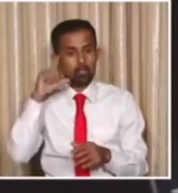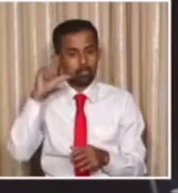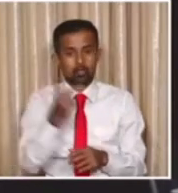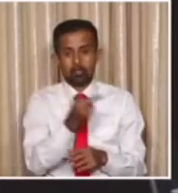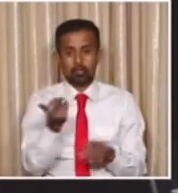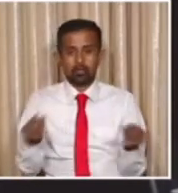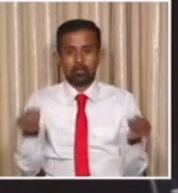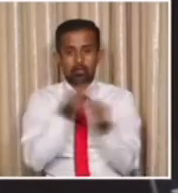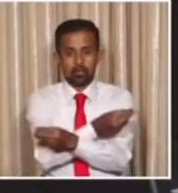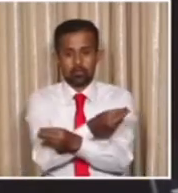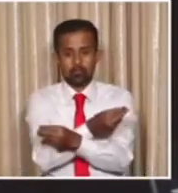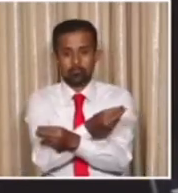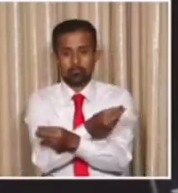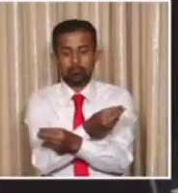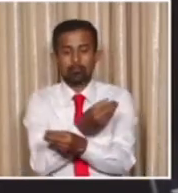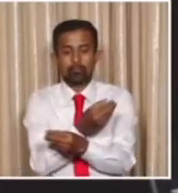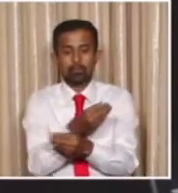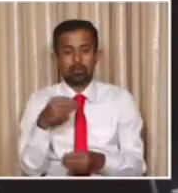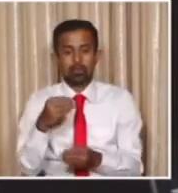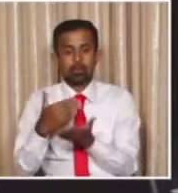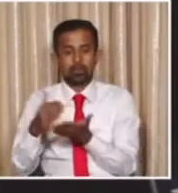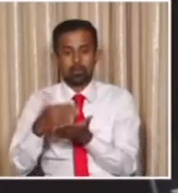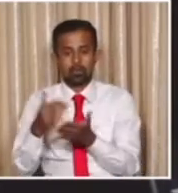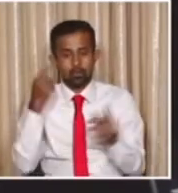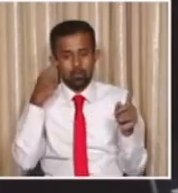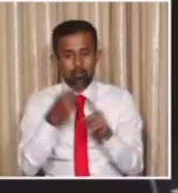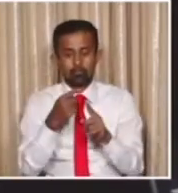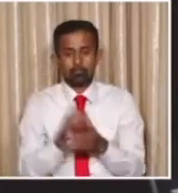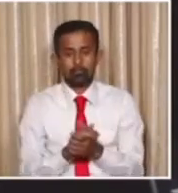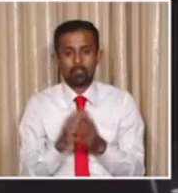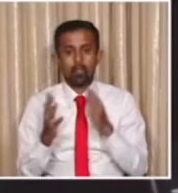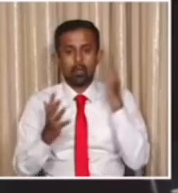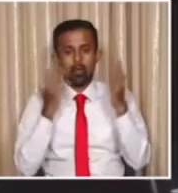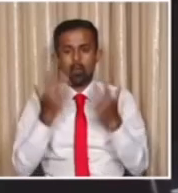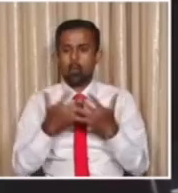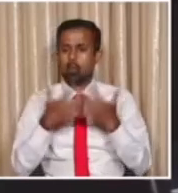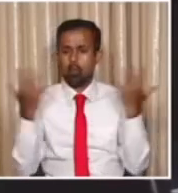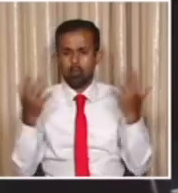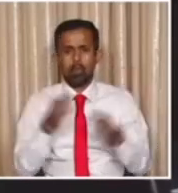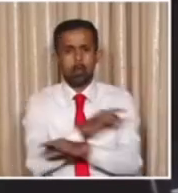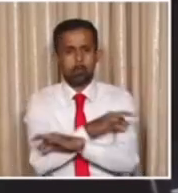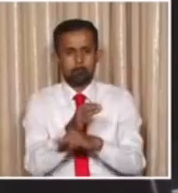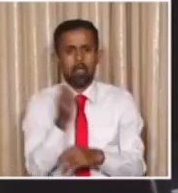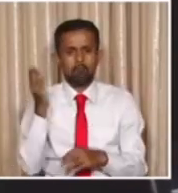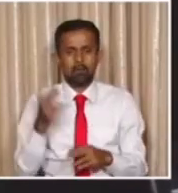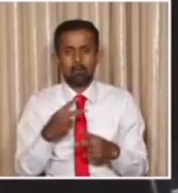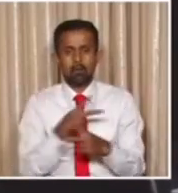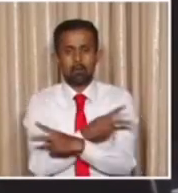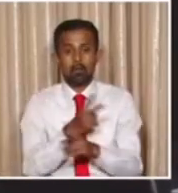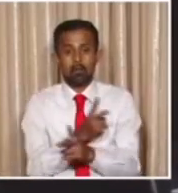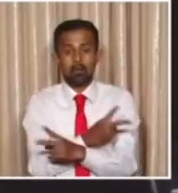ගිවිසුමක් වෙනවා ඒ අදාළ ණය වාරික ගෙවීම පිළිබඳව ලෝකෙ එහෙම ඕනතරම් මොඩල් තියෙනවා බ්‍රසීලයේ